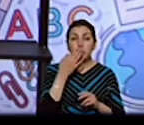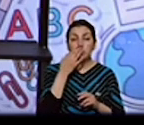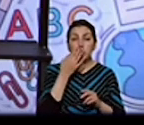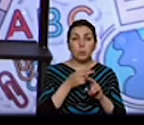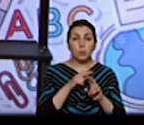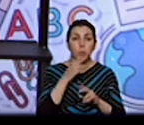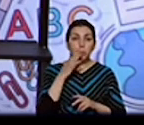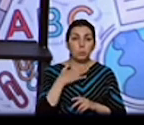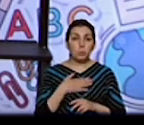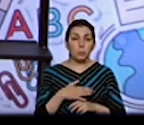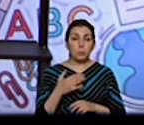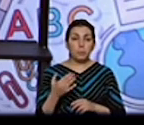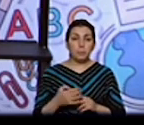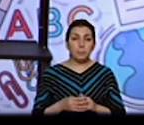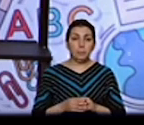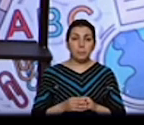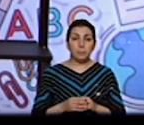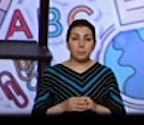hidi xushbo'y bo'ladi.